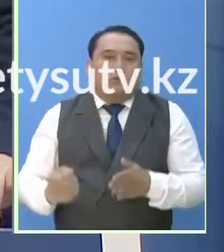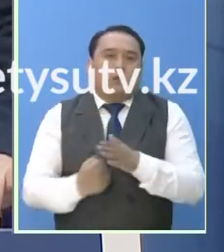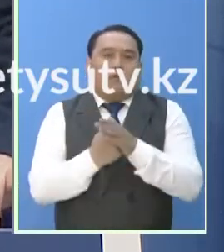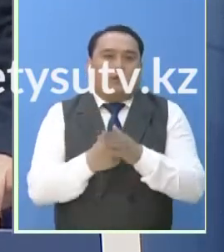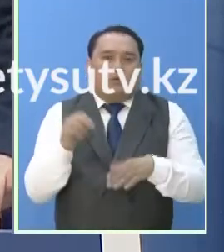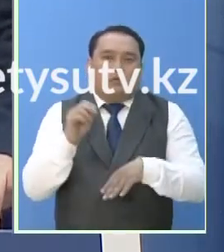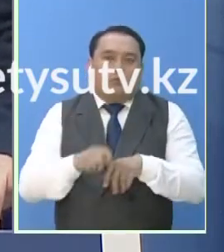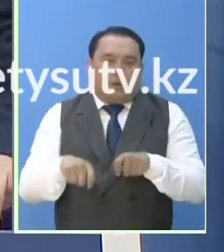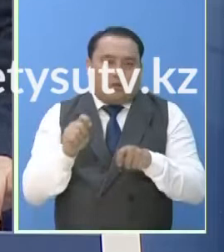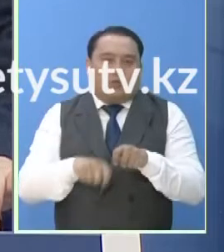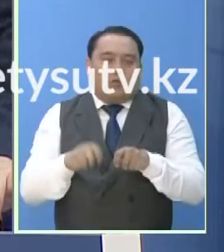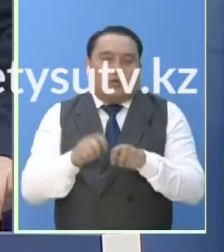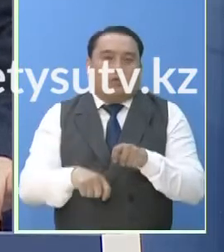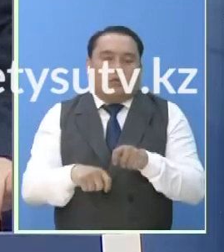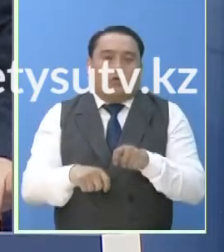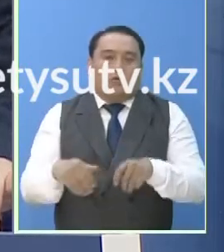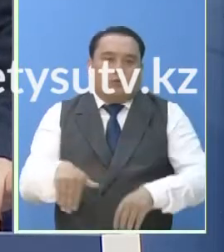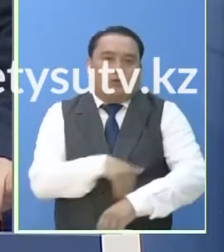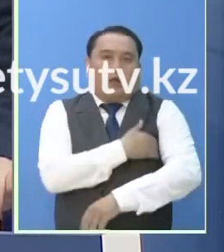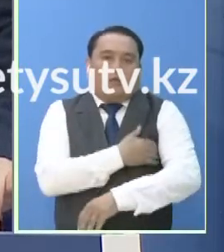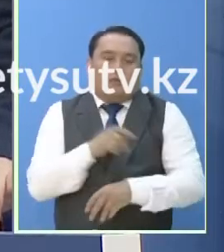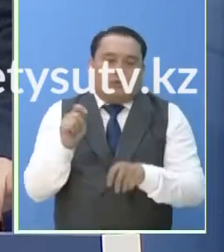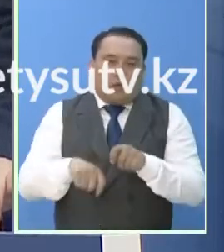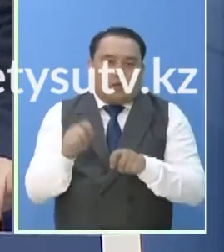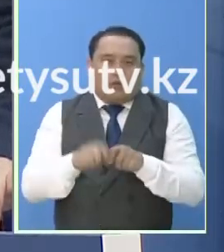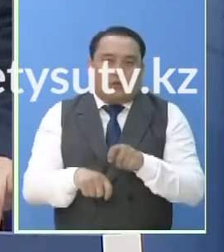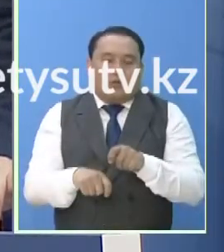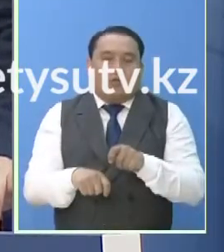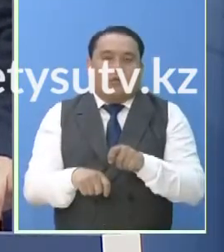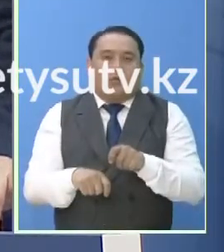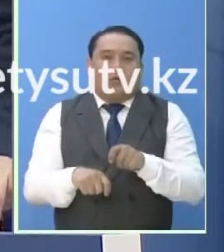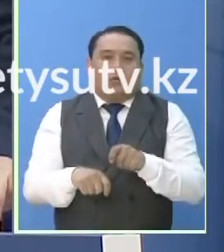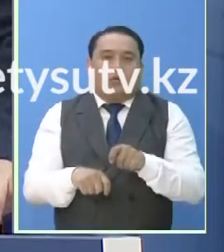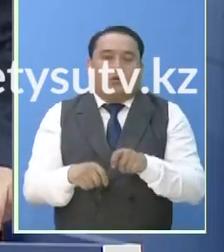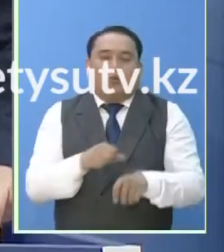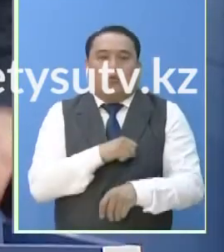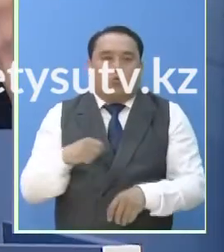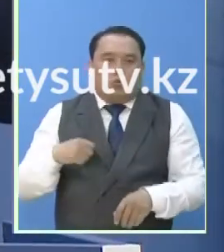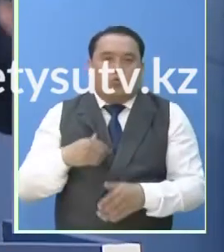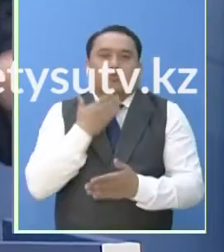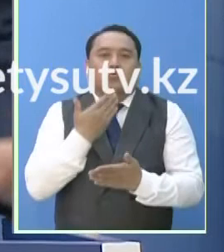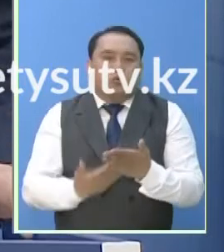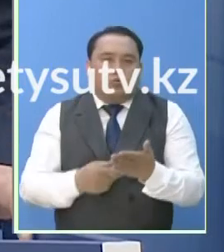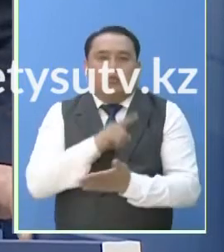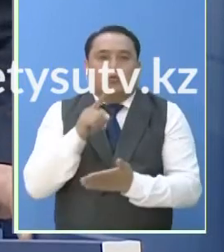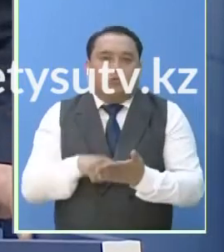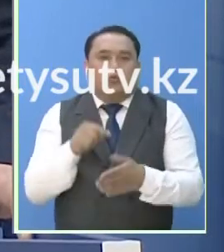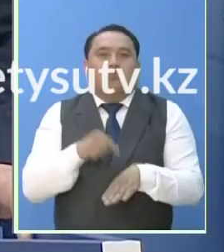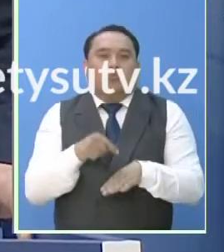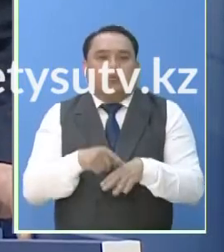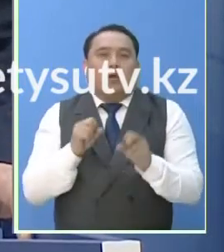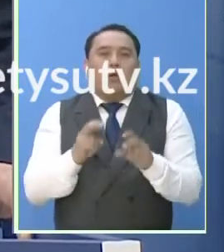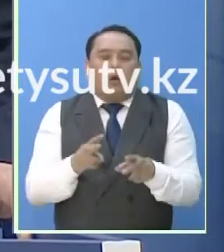тексеру керек. Сол кездегі жаңа температура, дене қызуыңызды тексеру керек. Өзіңізден де сұрайды, көңіл күйіңіз қалай,